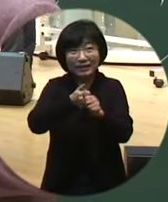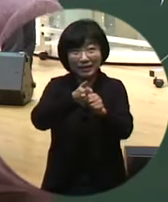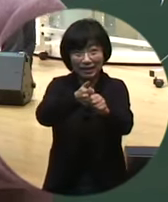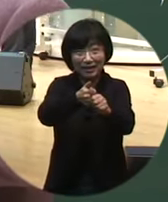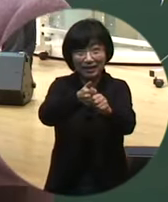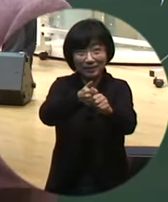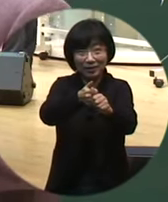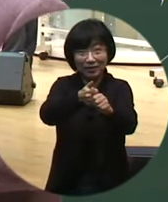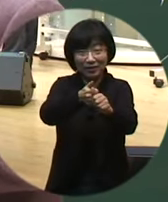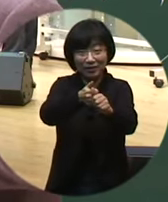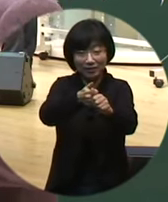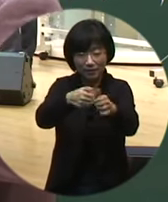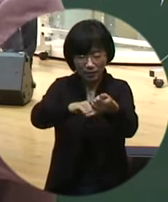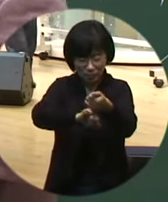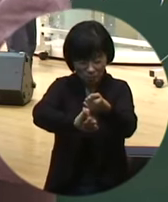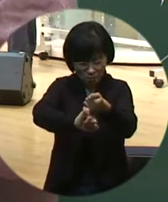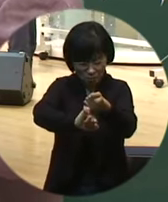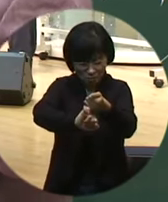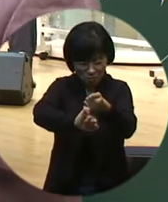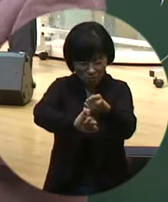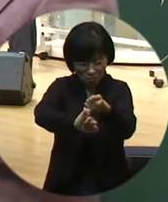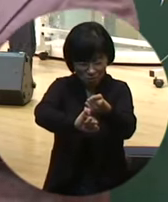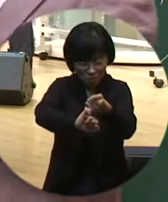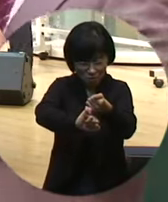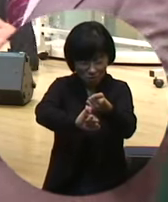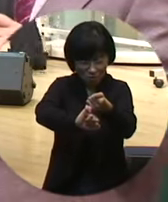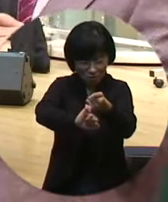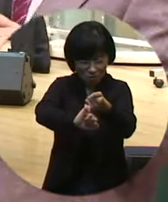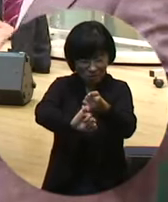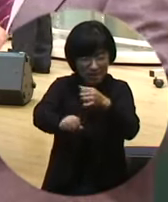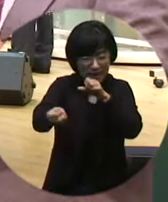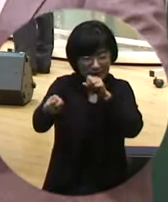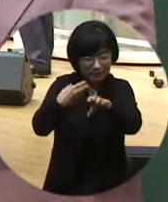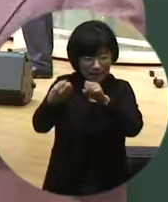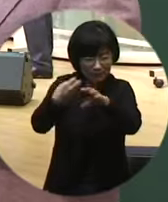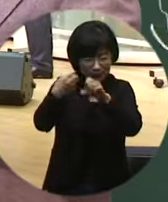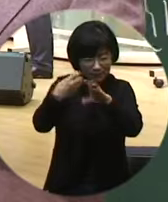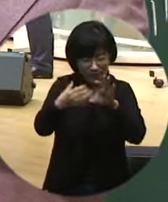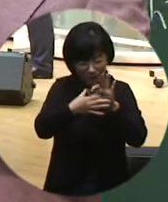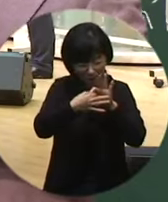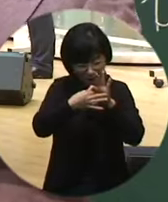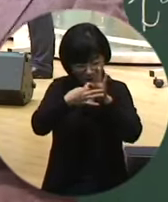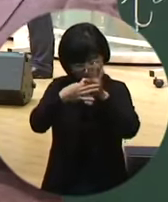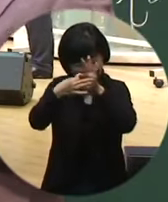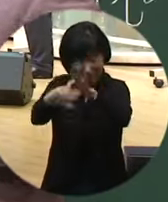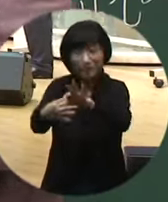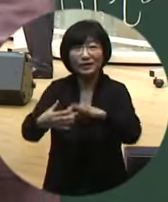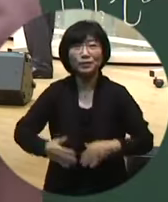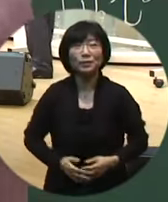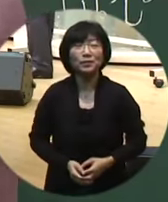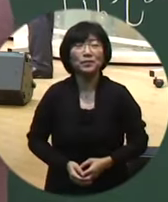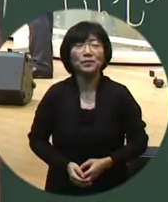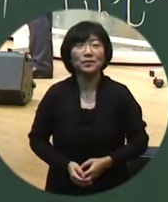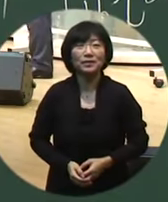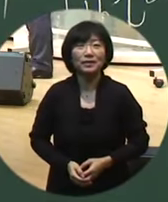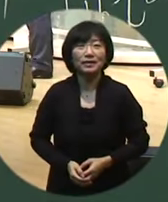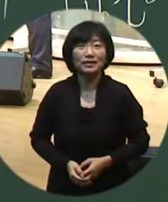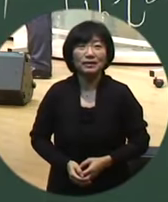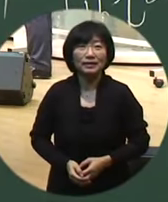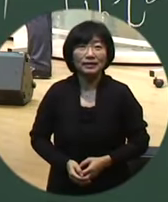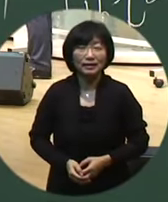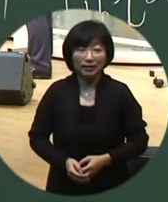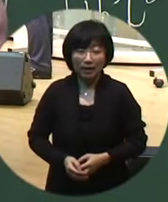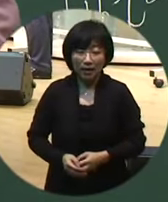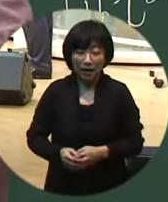반드시 지속될 응답이 보여요. If you are absolutely within the flow of this 그 gospel, 지속될 응답이 현장의